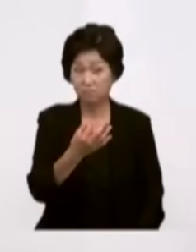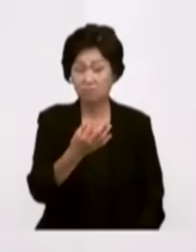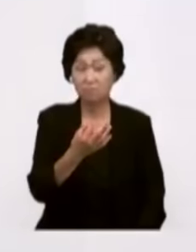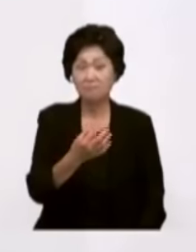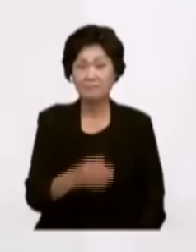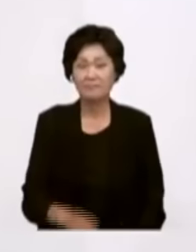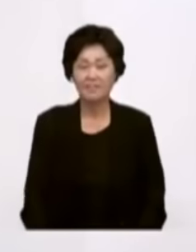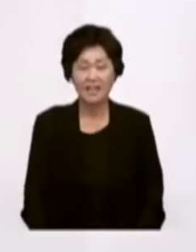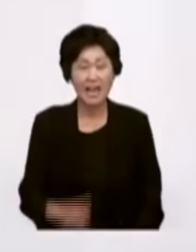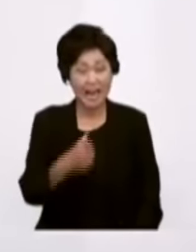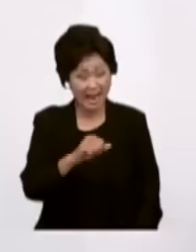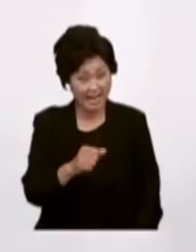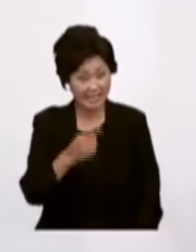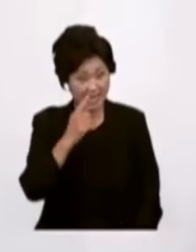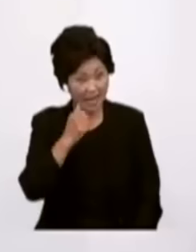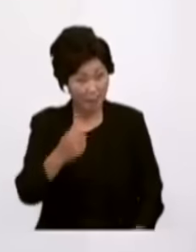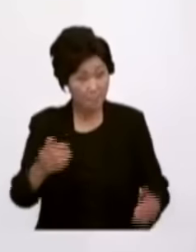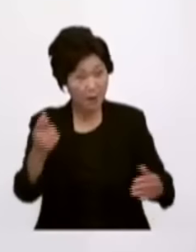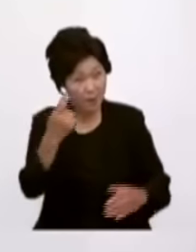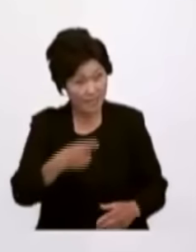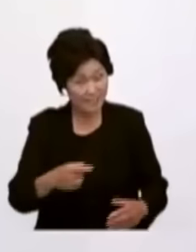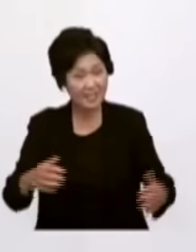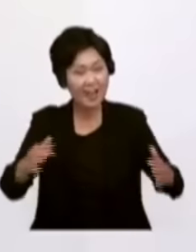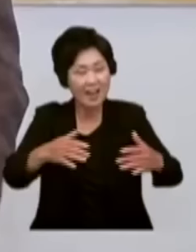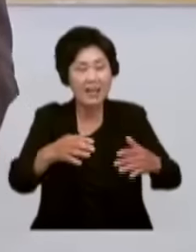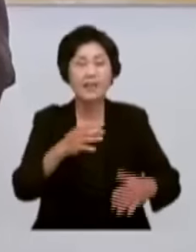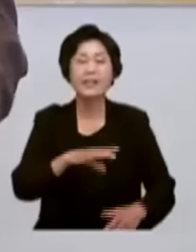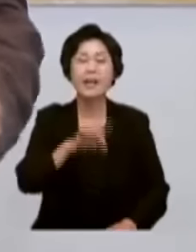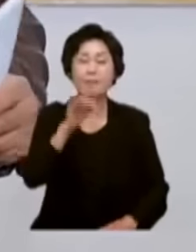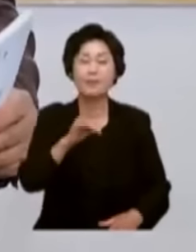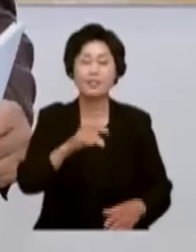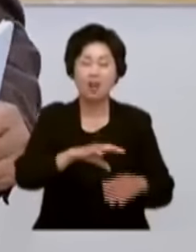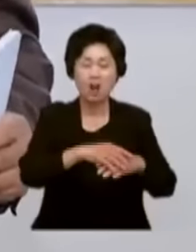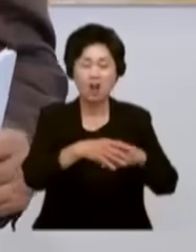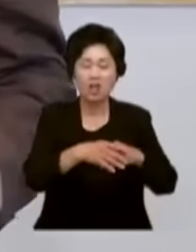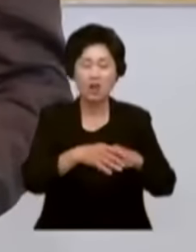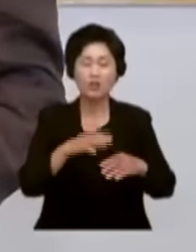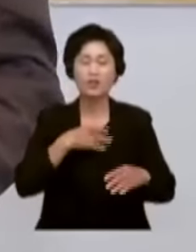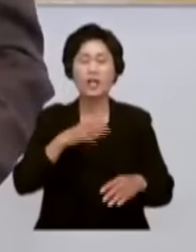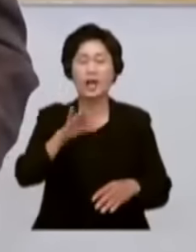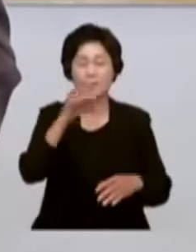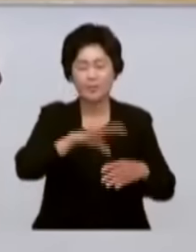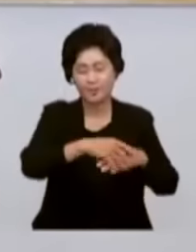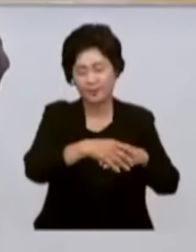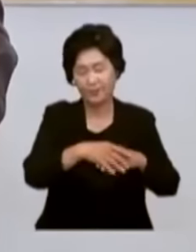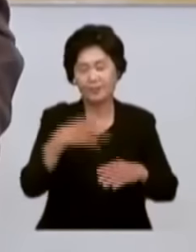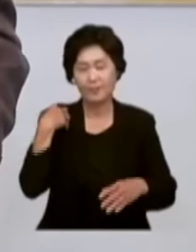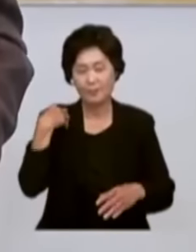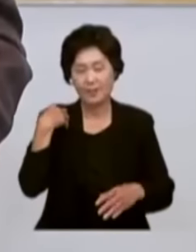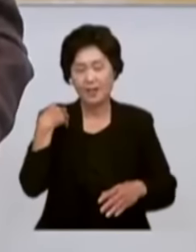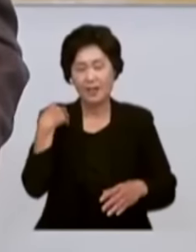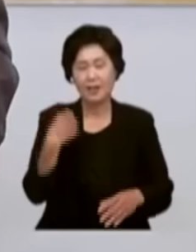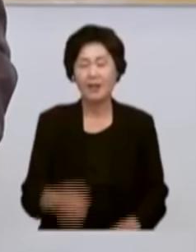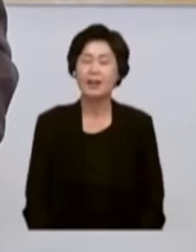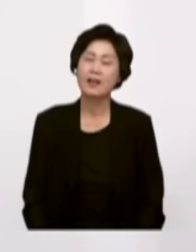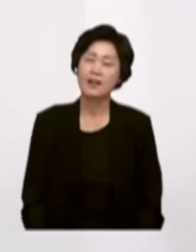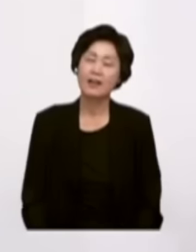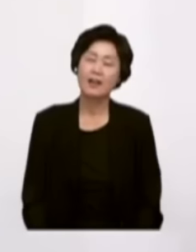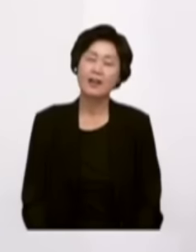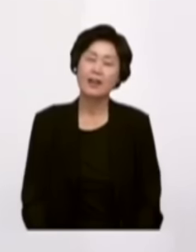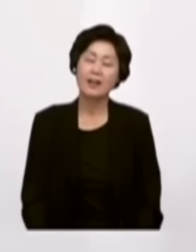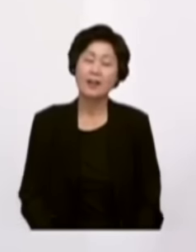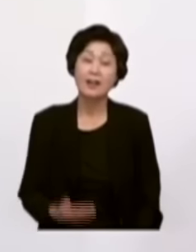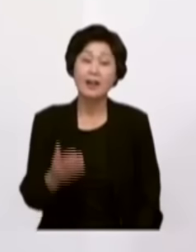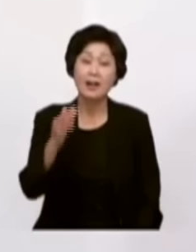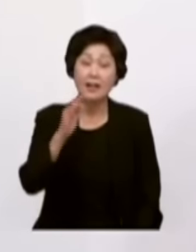우리 아들 정호야 아빠 왔어. 내가 먼저 다가서기 시작했고 그 집에 설거지했으면 그게 몇 년 걸렸어요? 그게 오래 걸렸어요. 근데